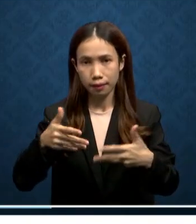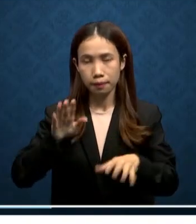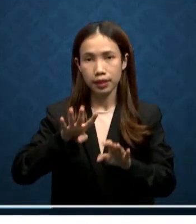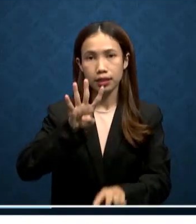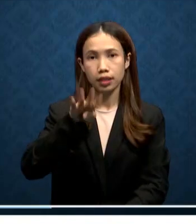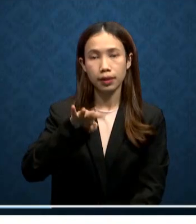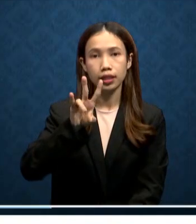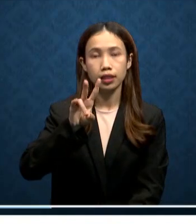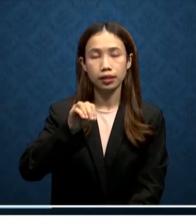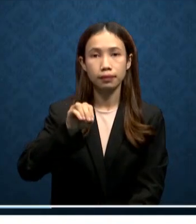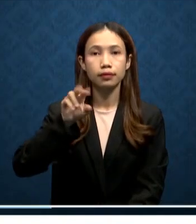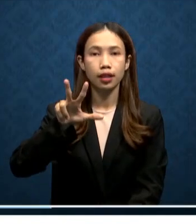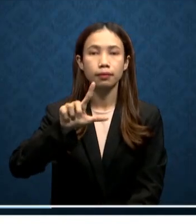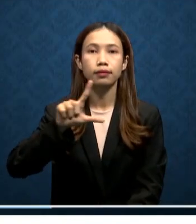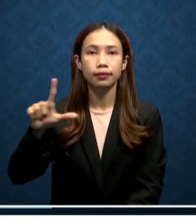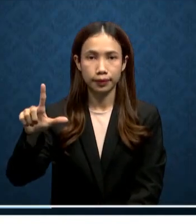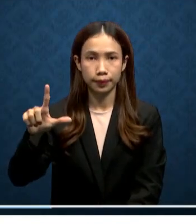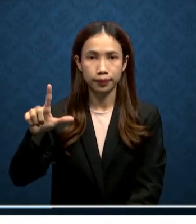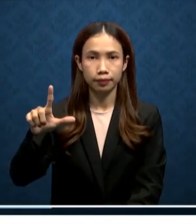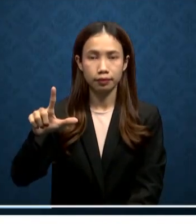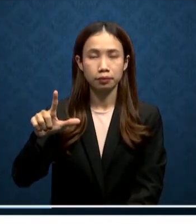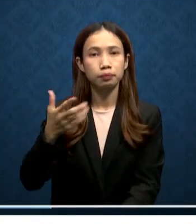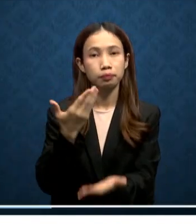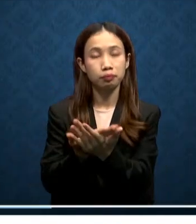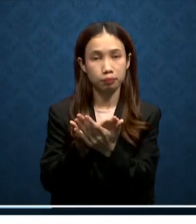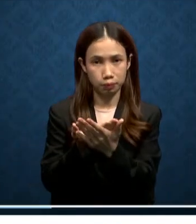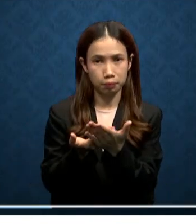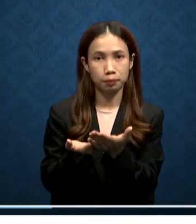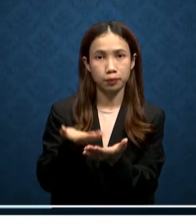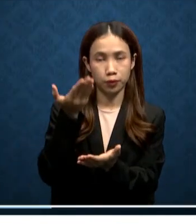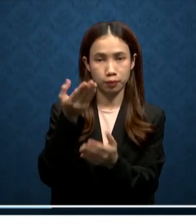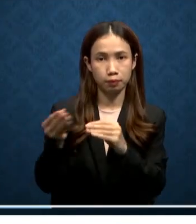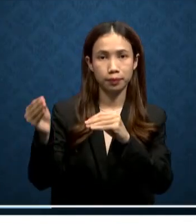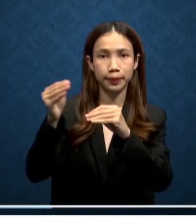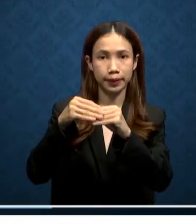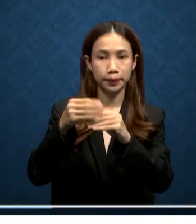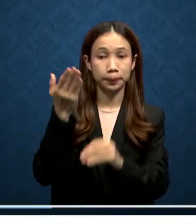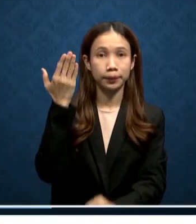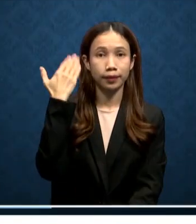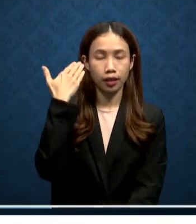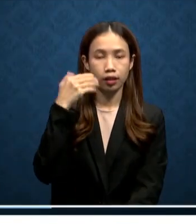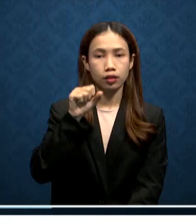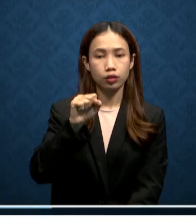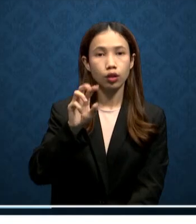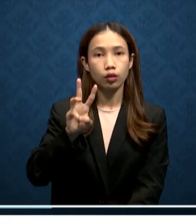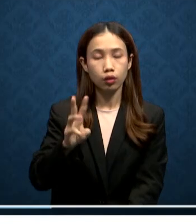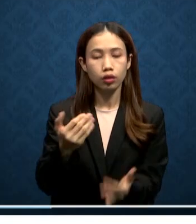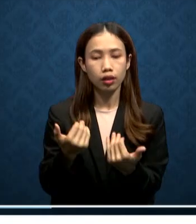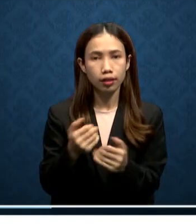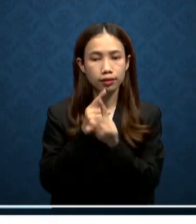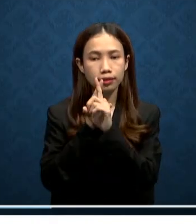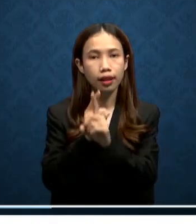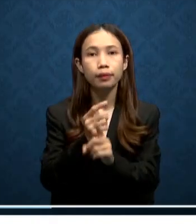4073 3ล้านนะซึ่งสูงกว่าที่ผ่านมานะเอ่อพฤฒสภาชุดนี้เราได้ติด